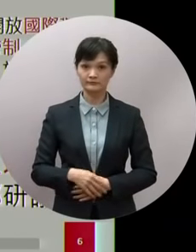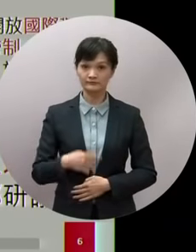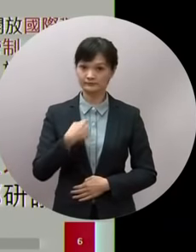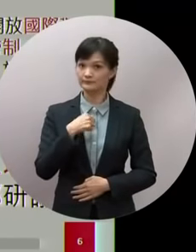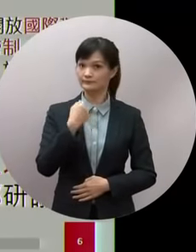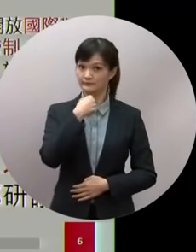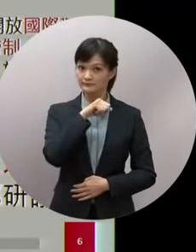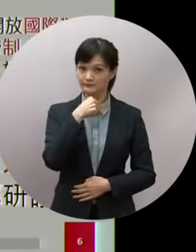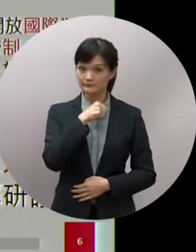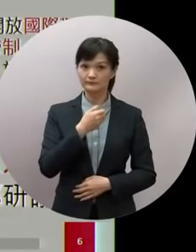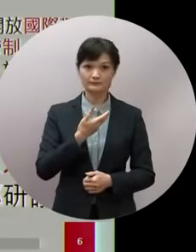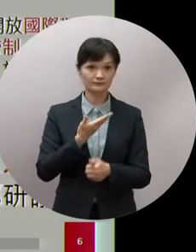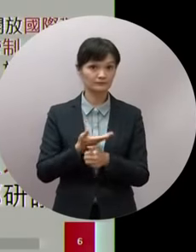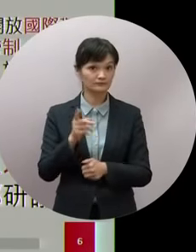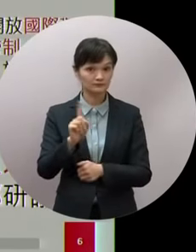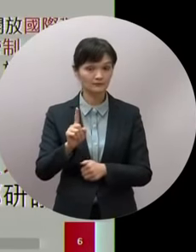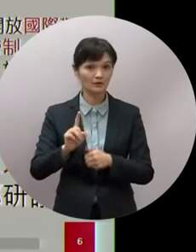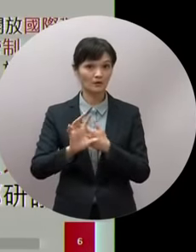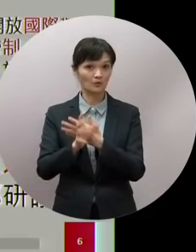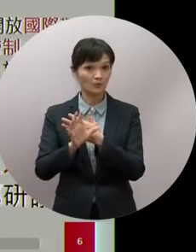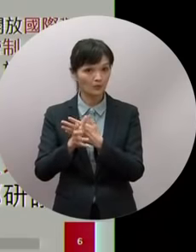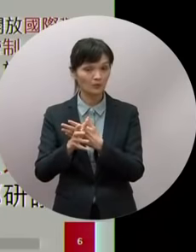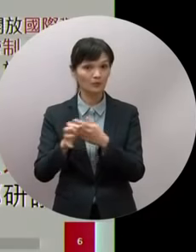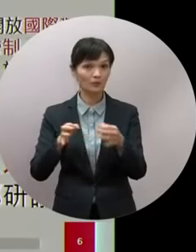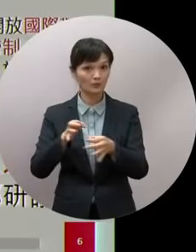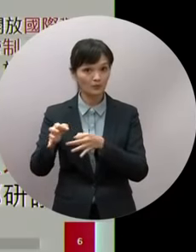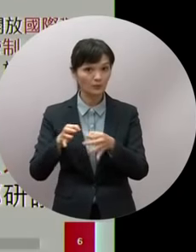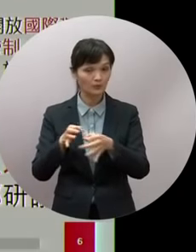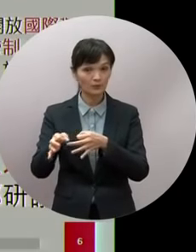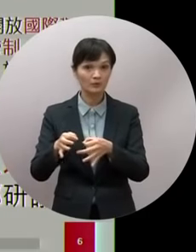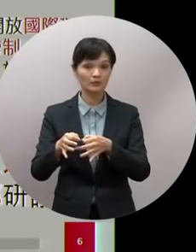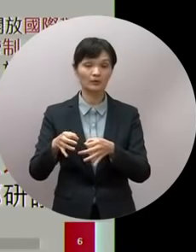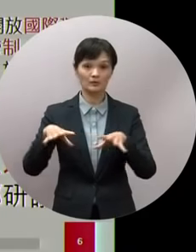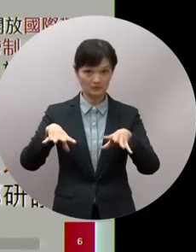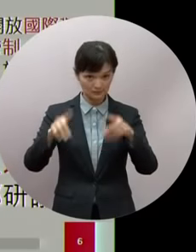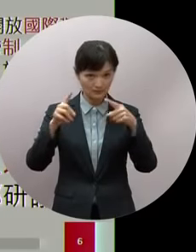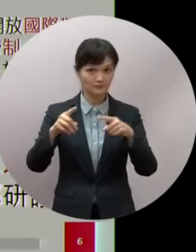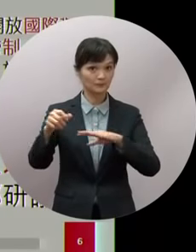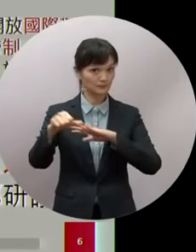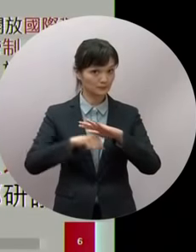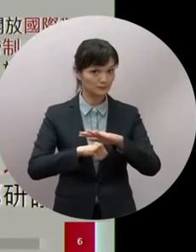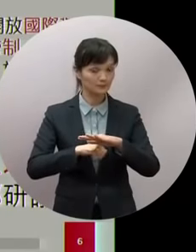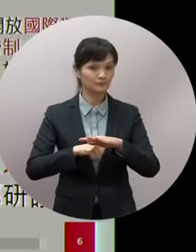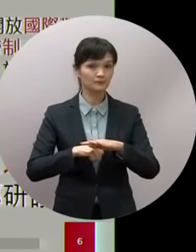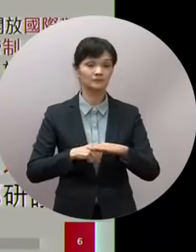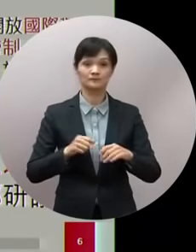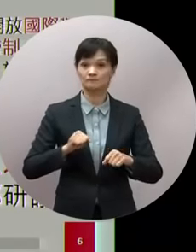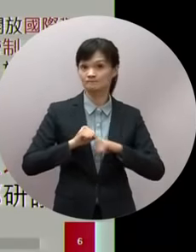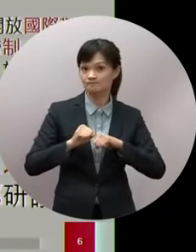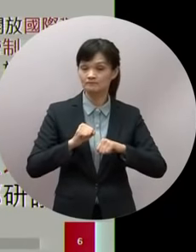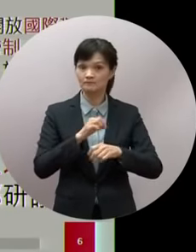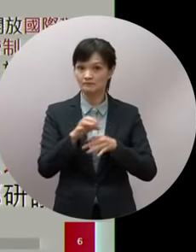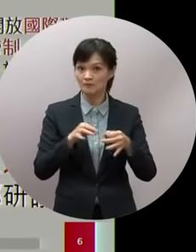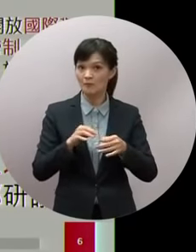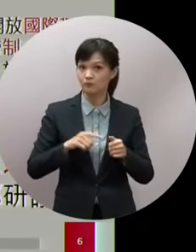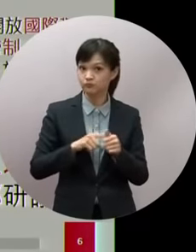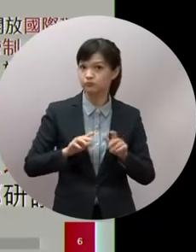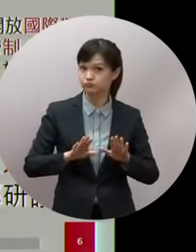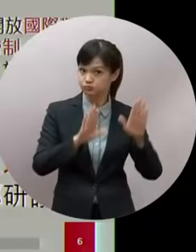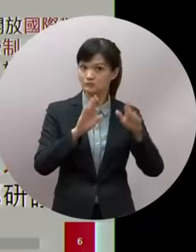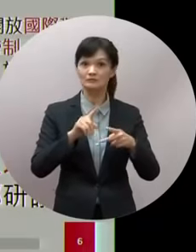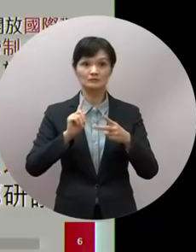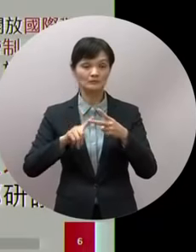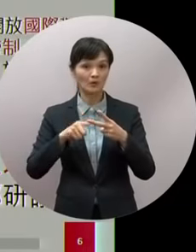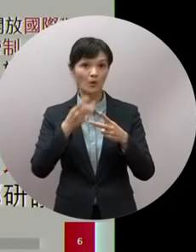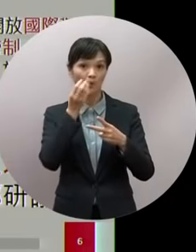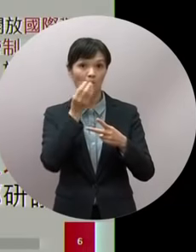们让外籍商务人士优先，因为要顾经济，不要经济，然后呢观光居后。